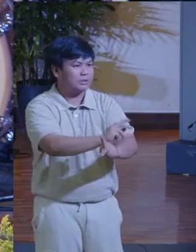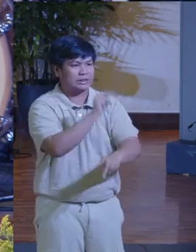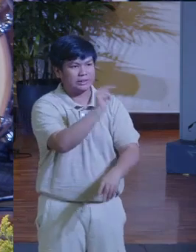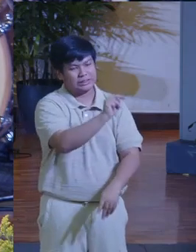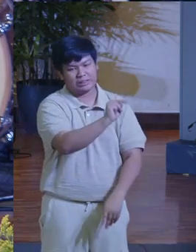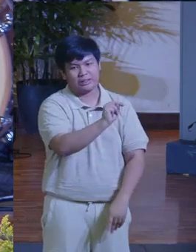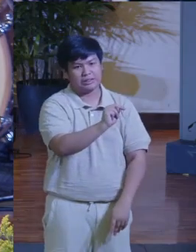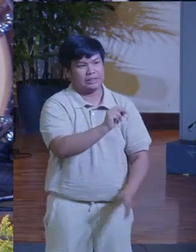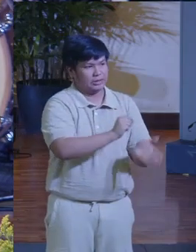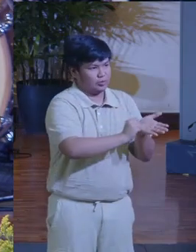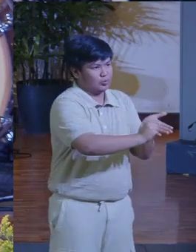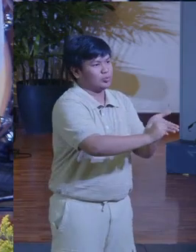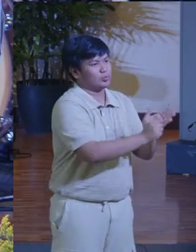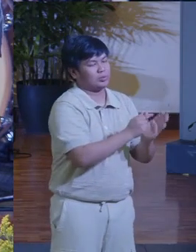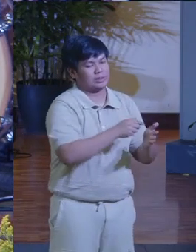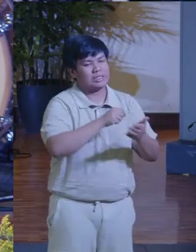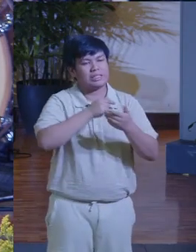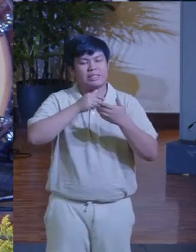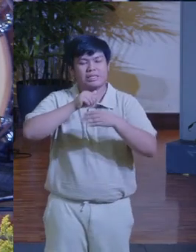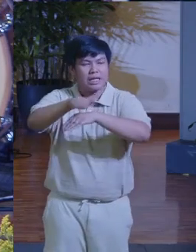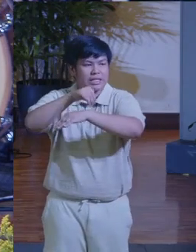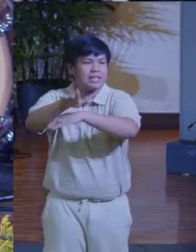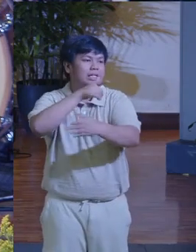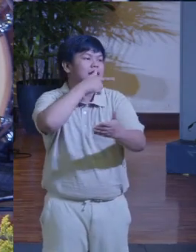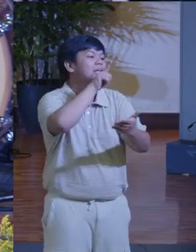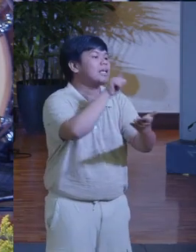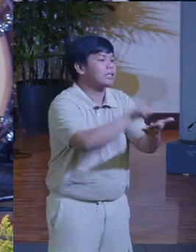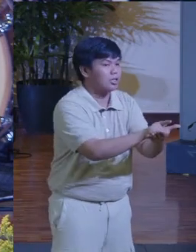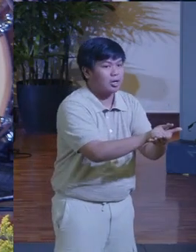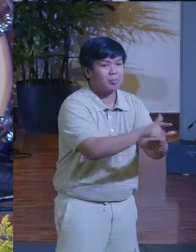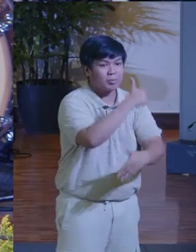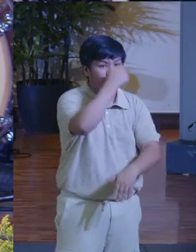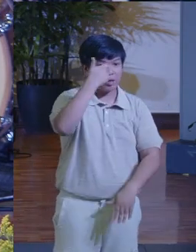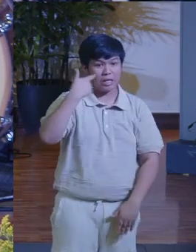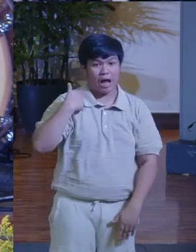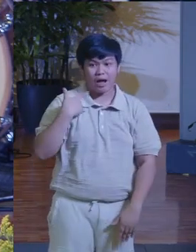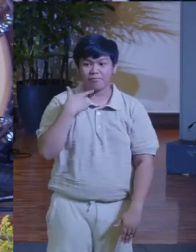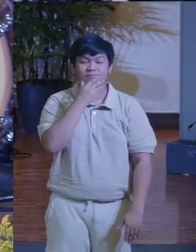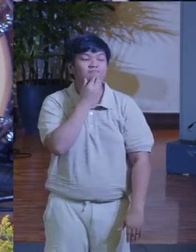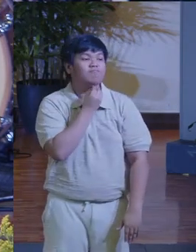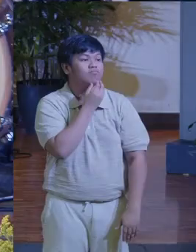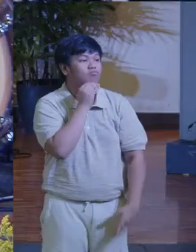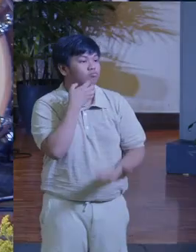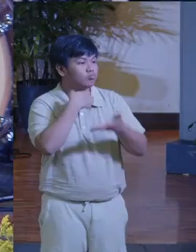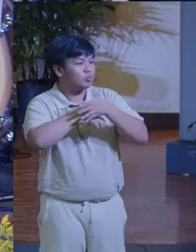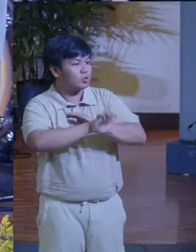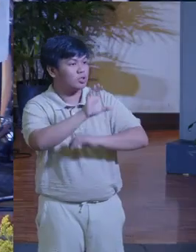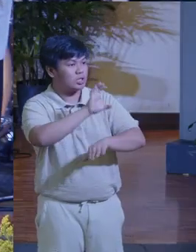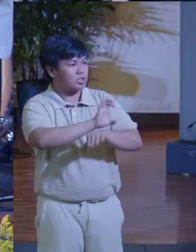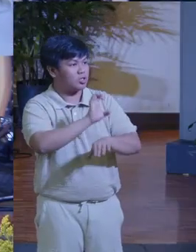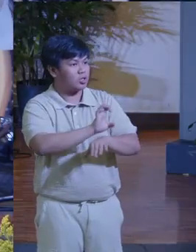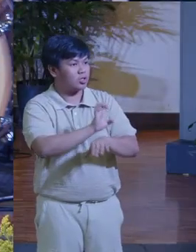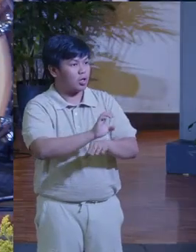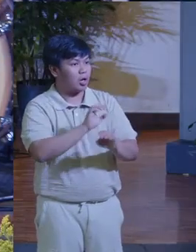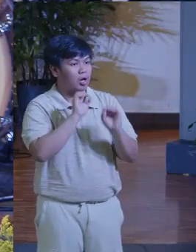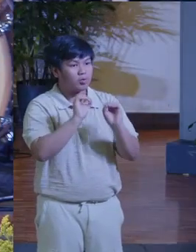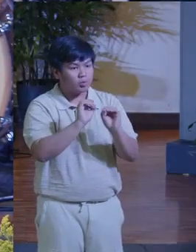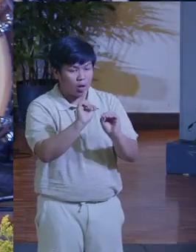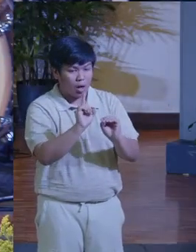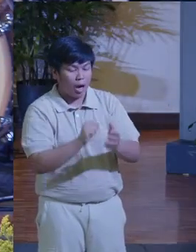sa mga Galatian churches. Dahil may mga pumasok nga na Judaizer at ang tinuturo